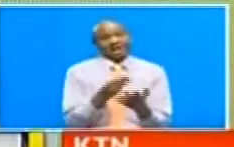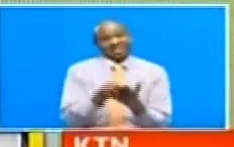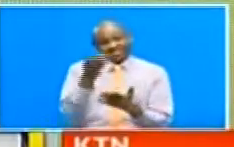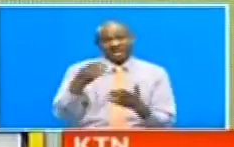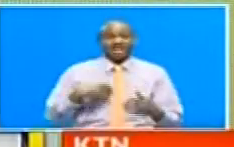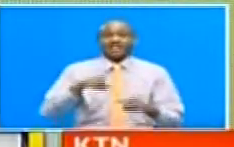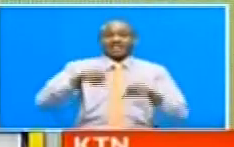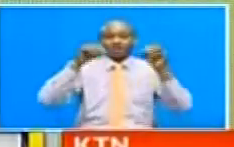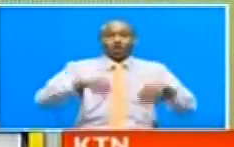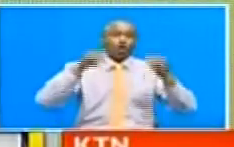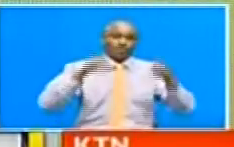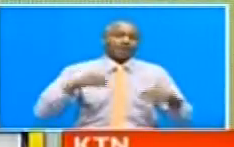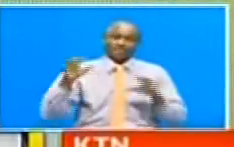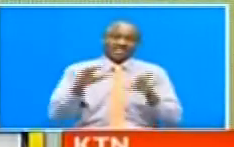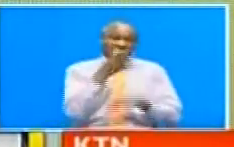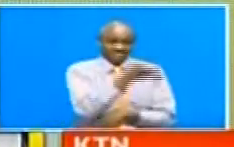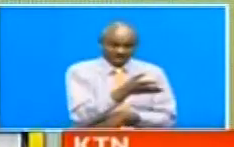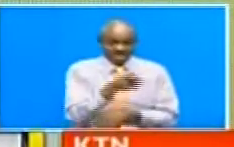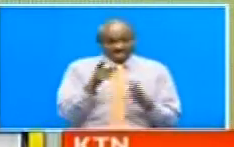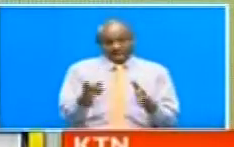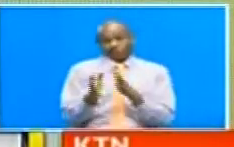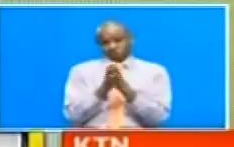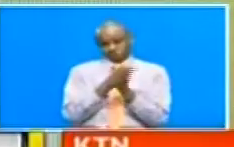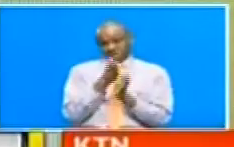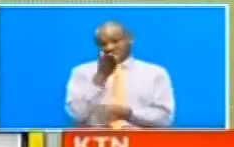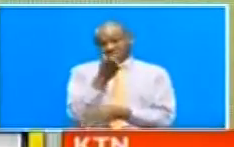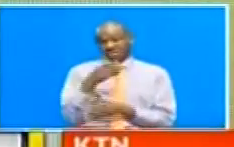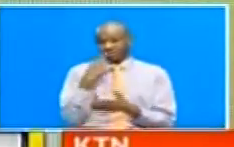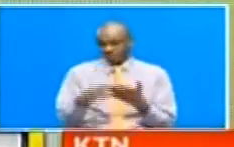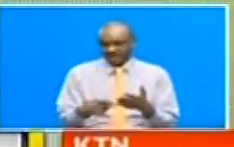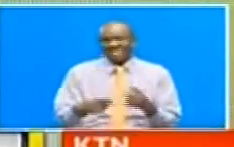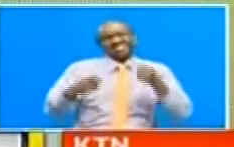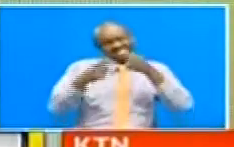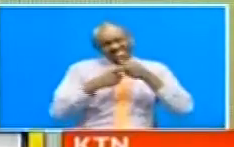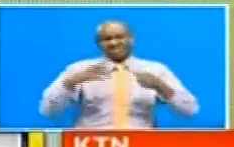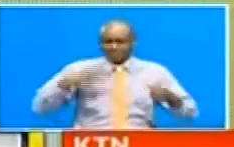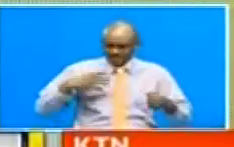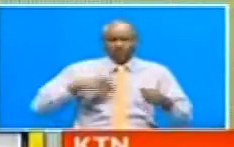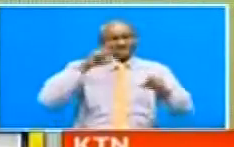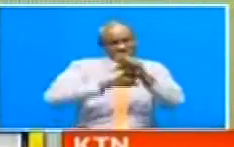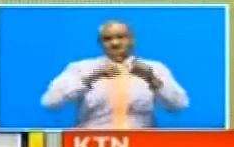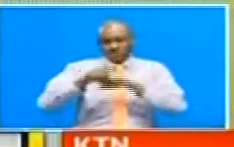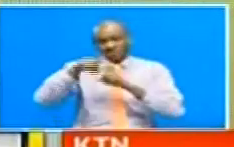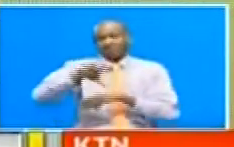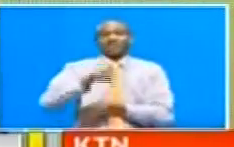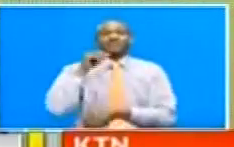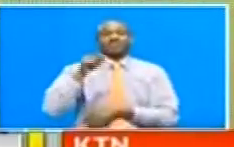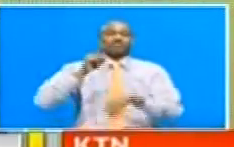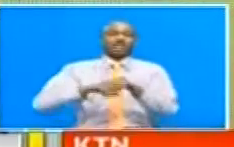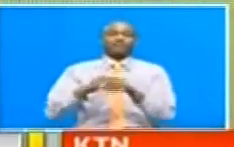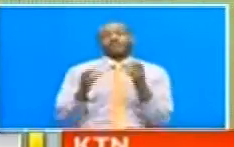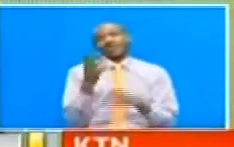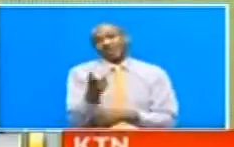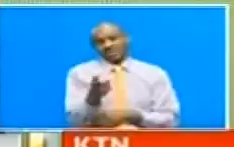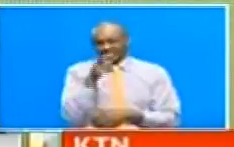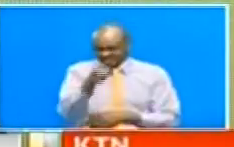soko la Gikomba. Na kama anavyoripoti mwanahabari mwenzangu Hussein Mohamed, watu sita wameshikwa kwa wizi, huku changamoto ama